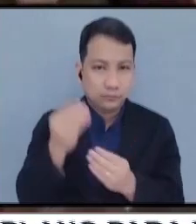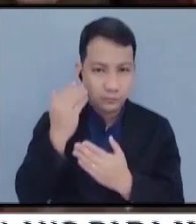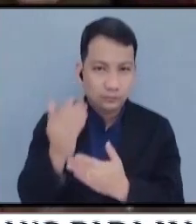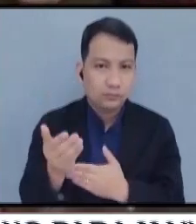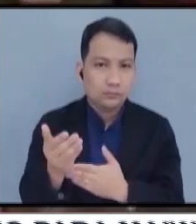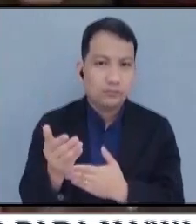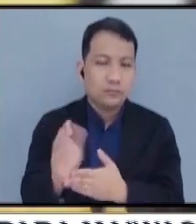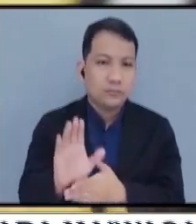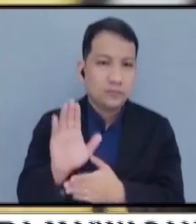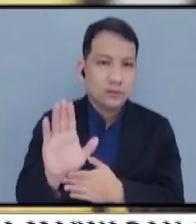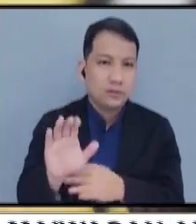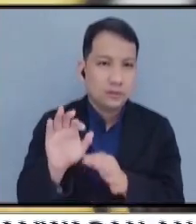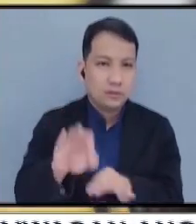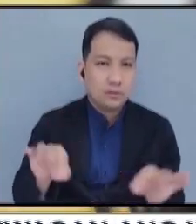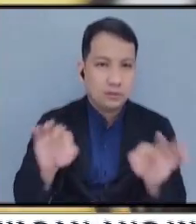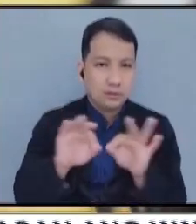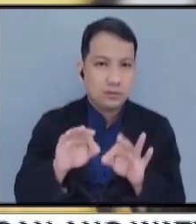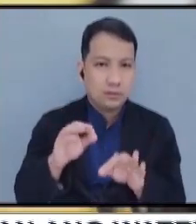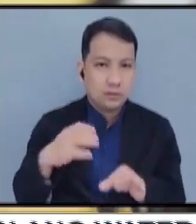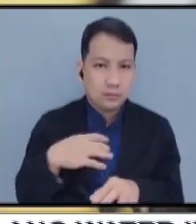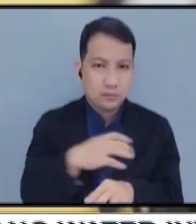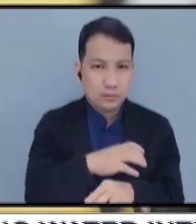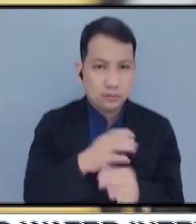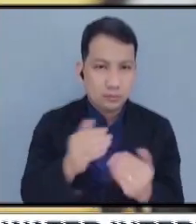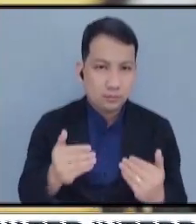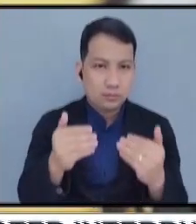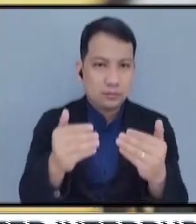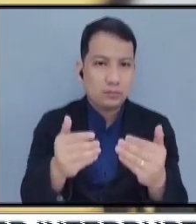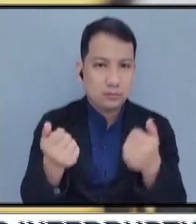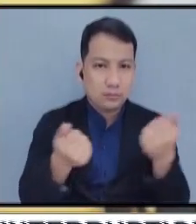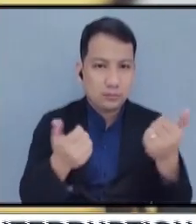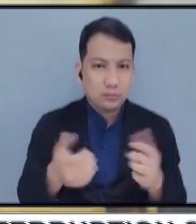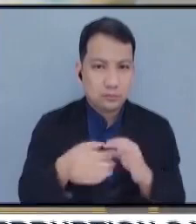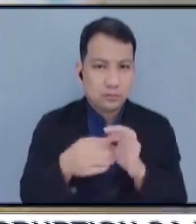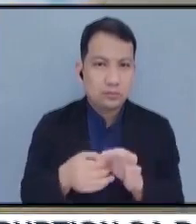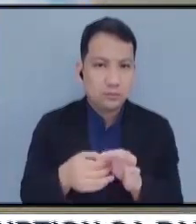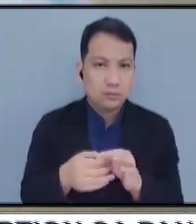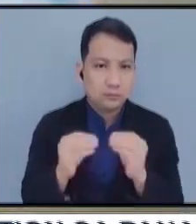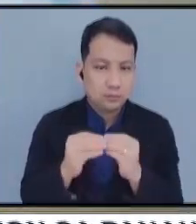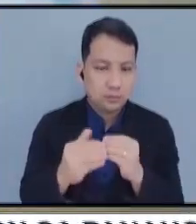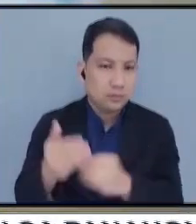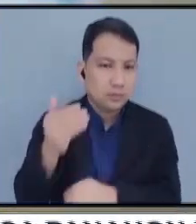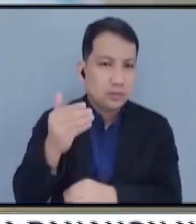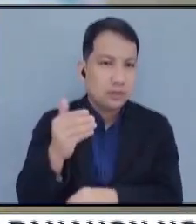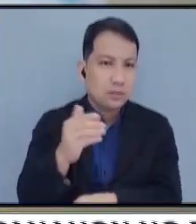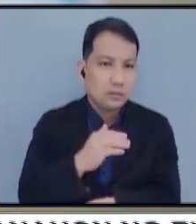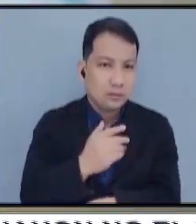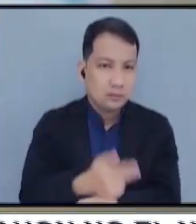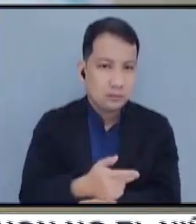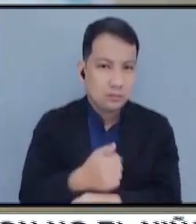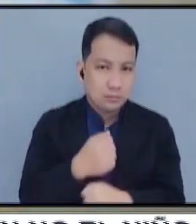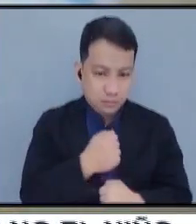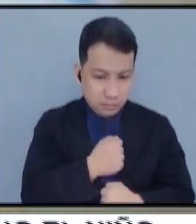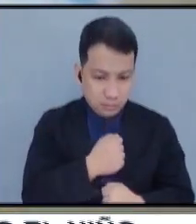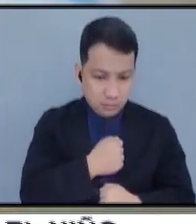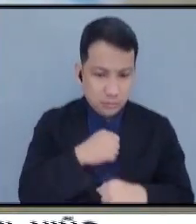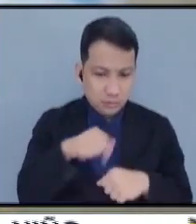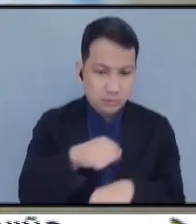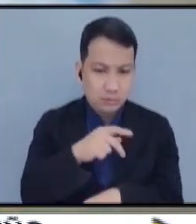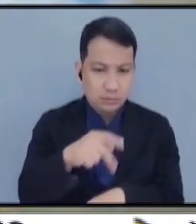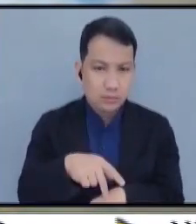na kaisa ang Kamara sa pagsusulong ng administrasyon ng mas malakas na puwersa ng mga sundalo sa bansa sa ngalan na rin